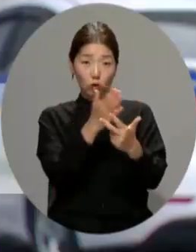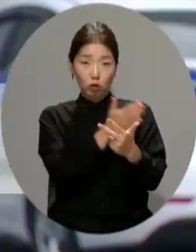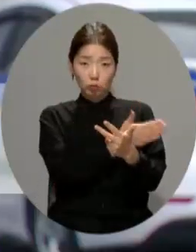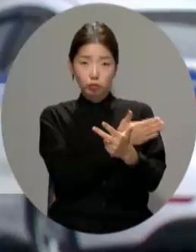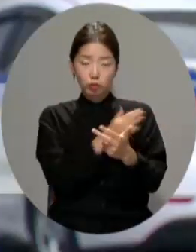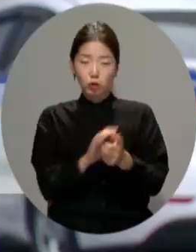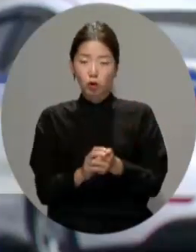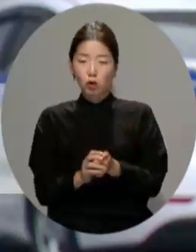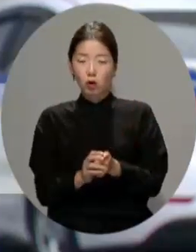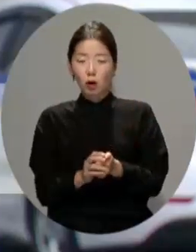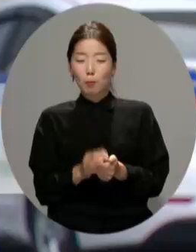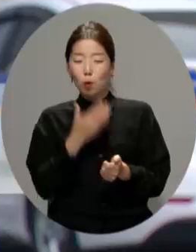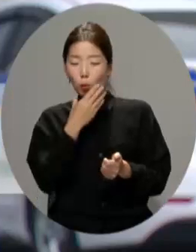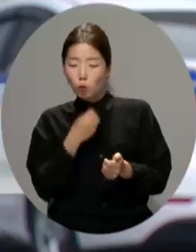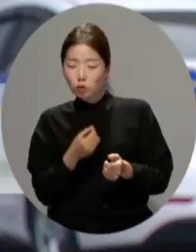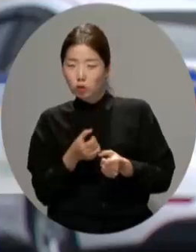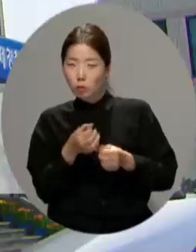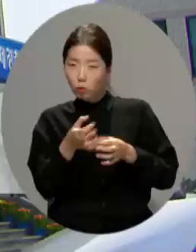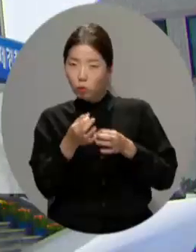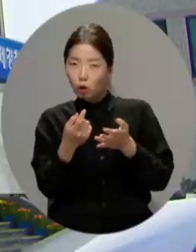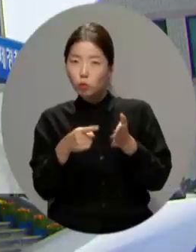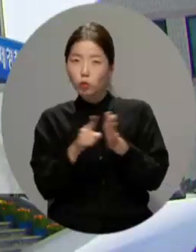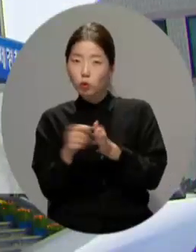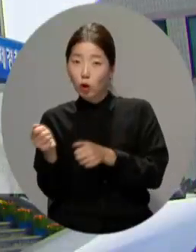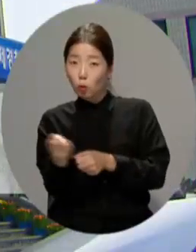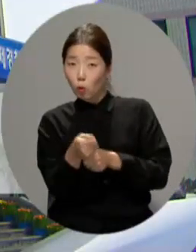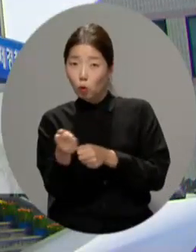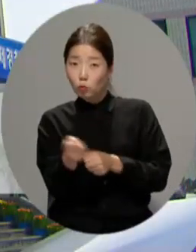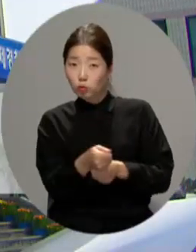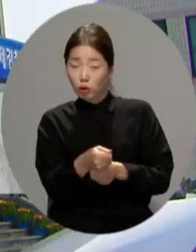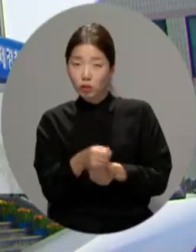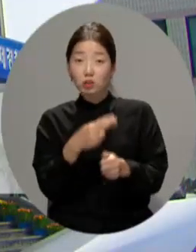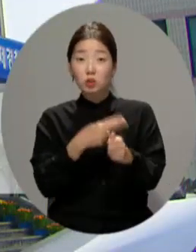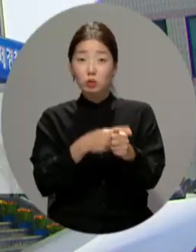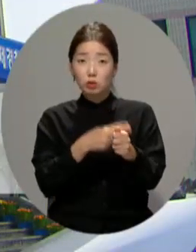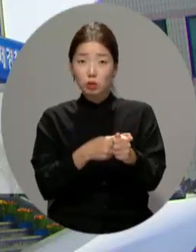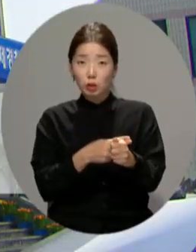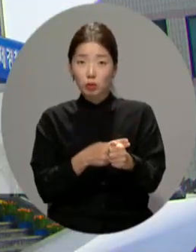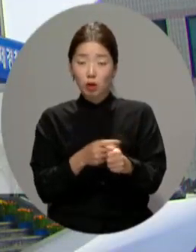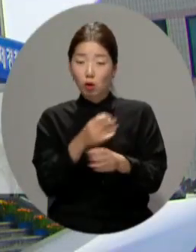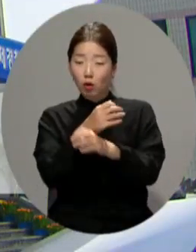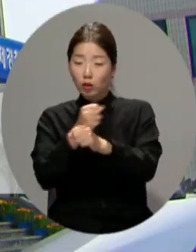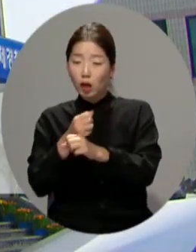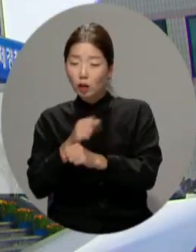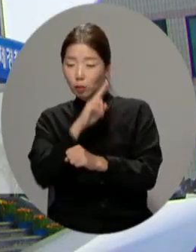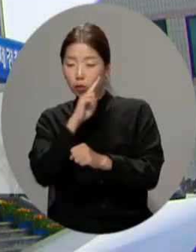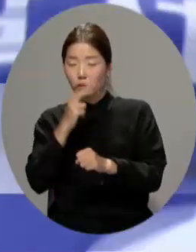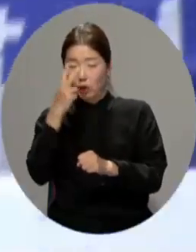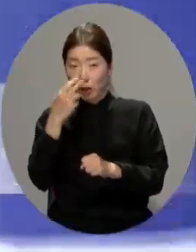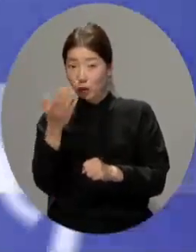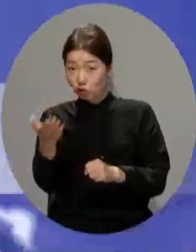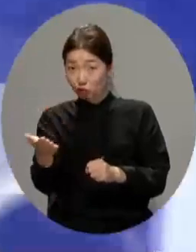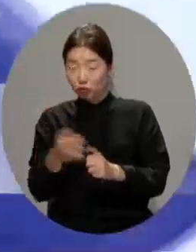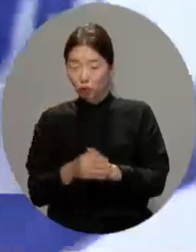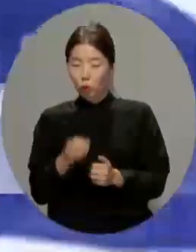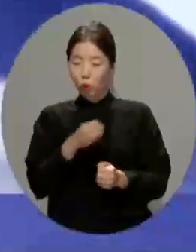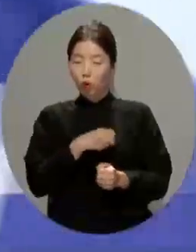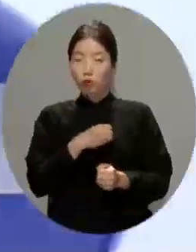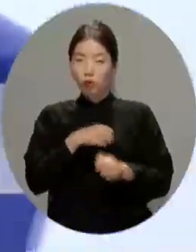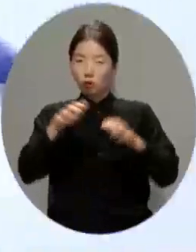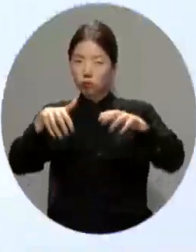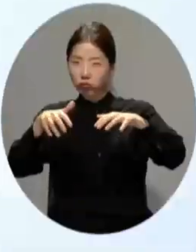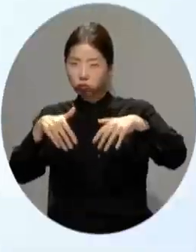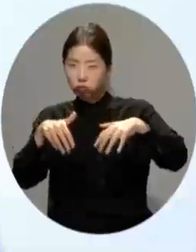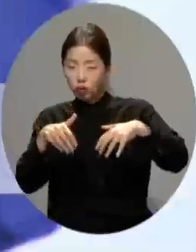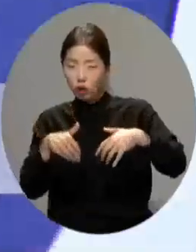조합원 복리후생 차원에서 운영한 골프교실의 레슨 강사가 골프장 예약의 편의를 봐주겠다며 회원들로부터